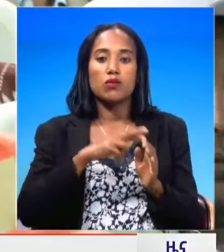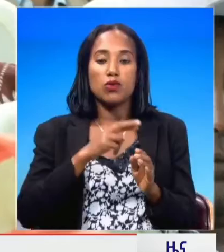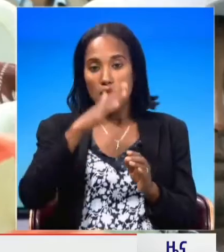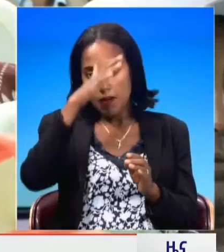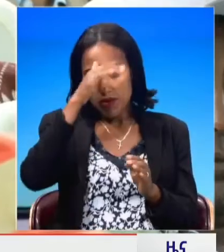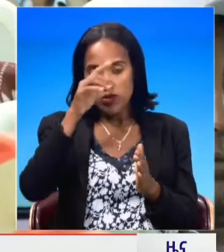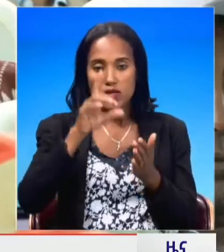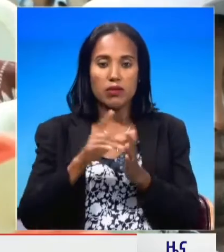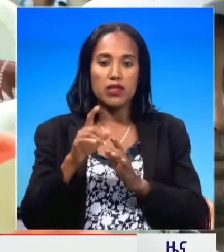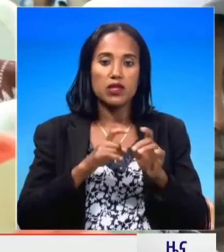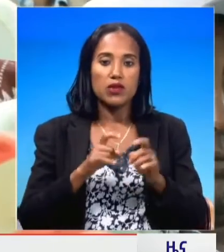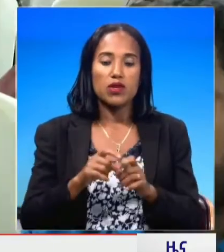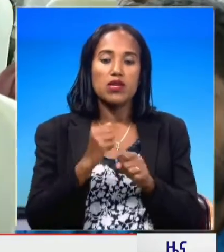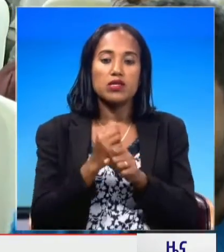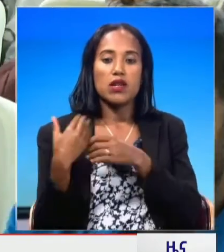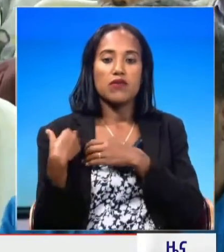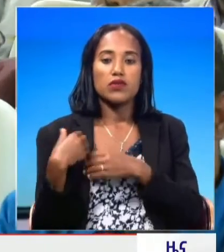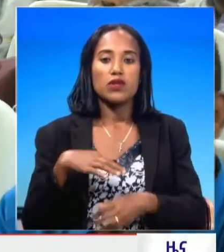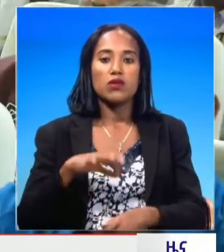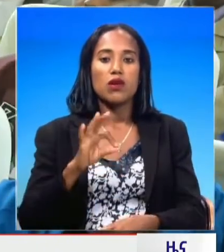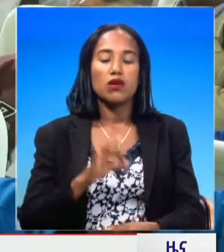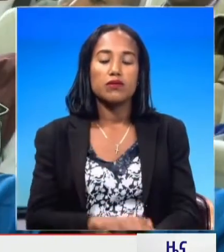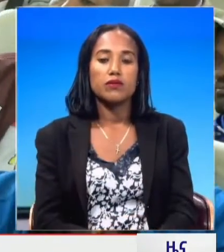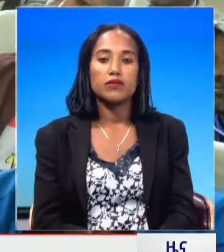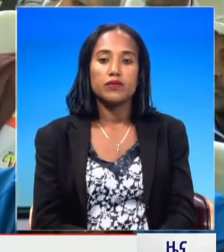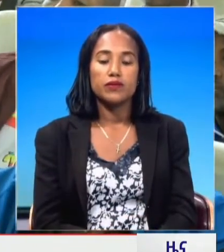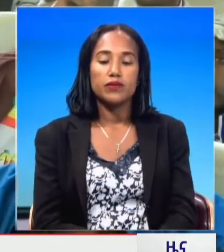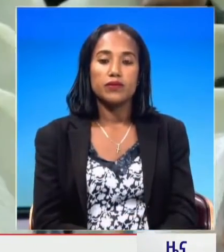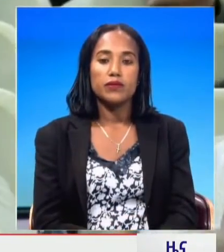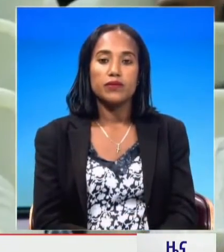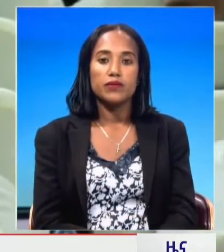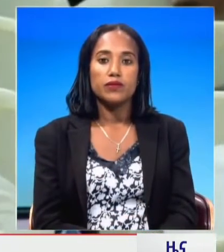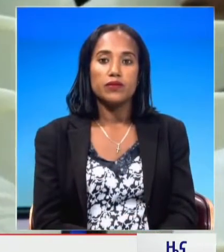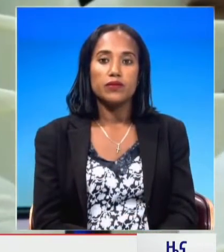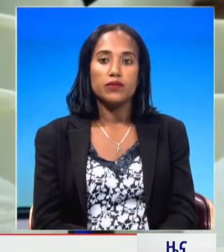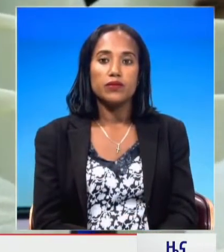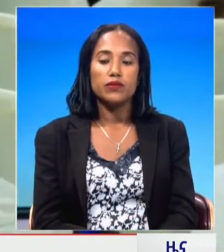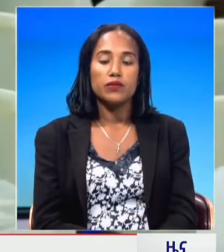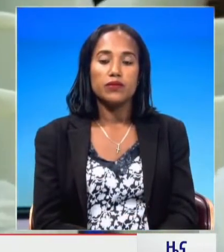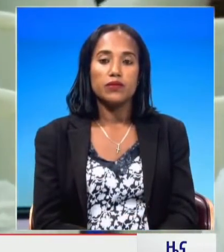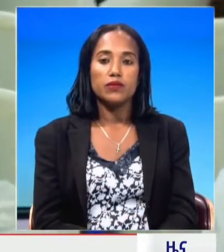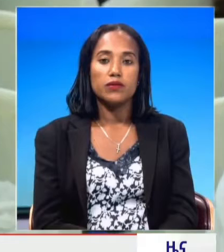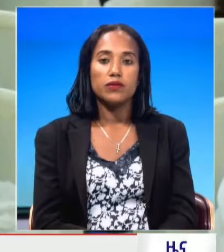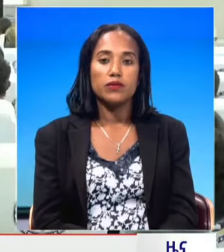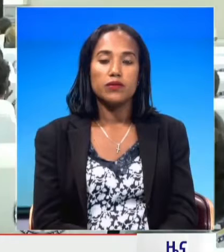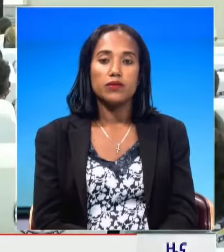የከተማ አስተዳደሩ የስራ ኃላፊዎች ተገኝተዋል። ለአማራ ሚዲያ ኮርፖሬሽን ለተጠናቀረው ዘገባ አድኖ ማርቆስ